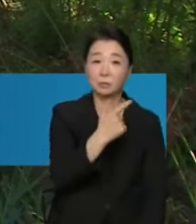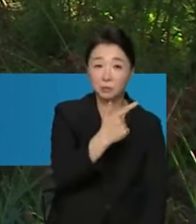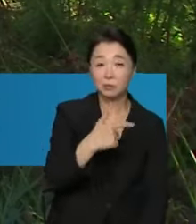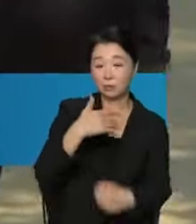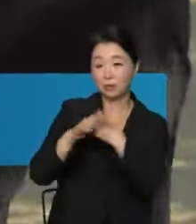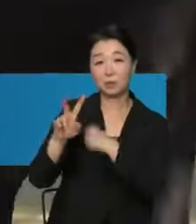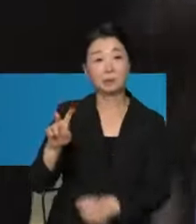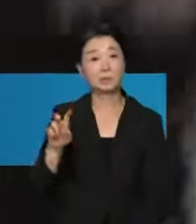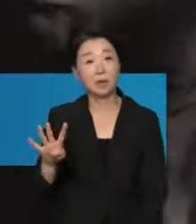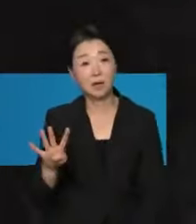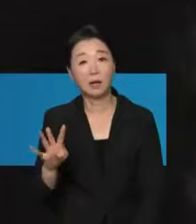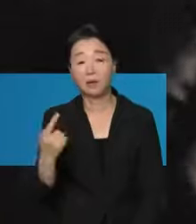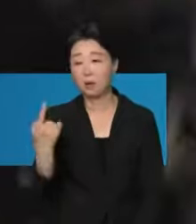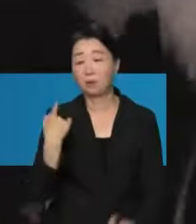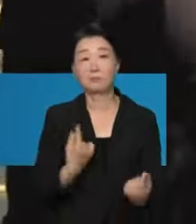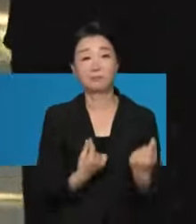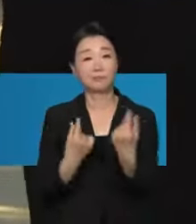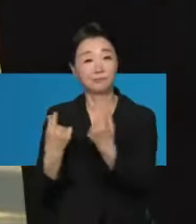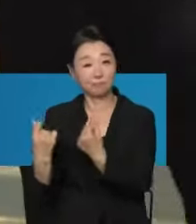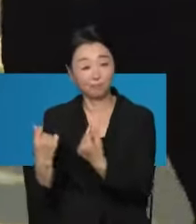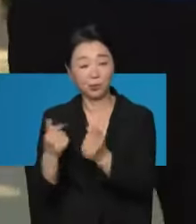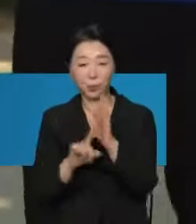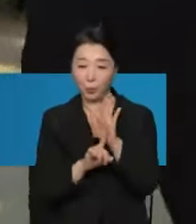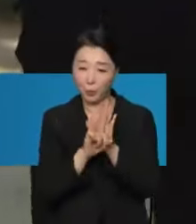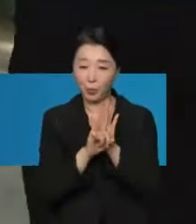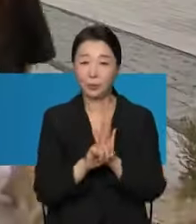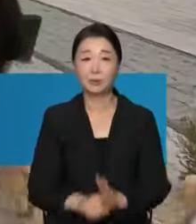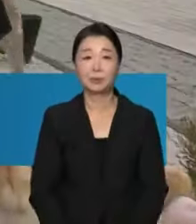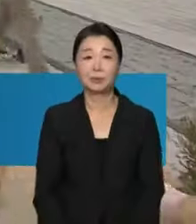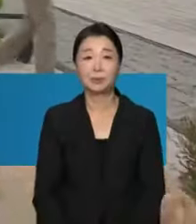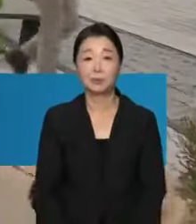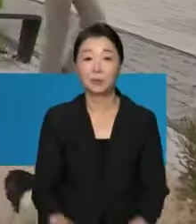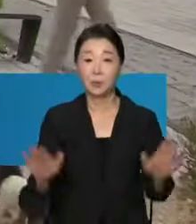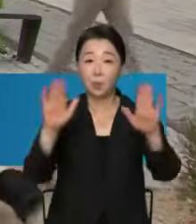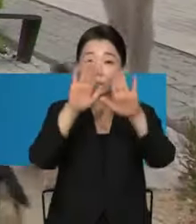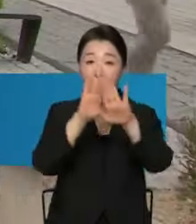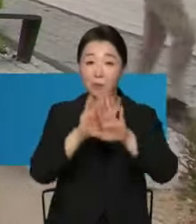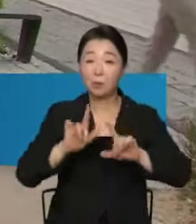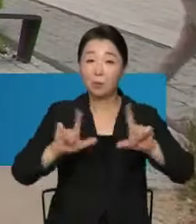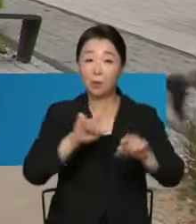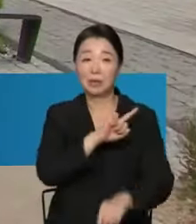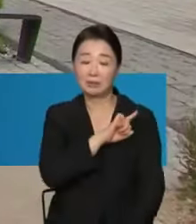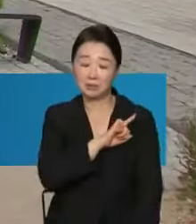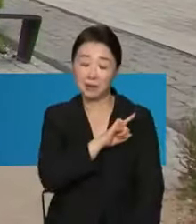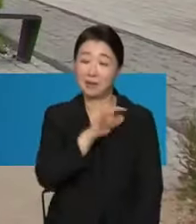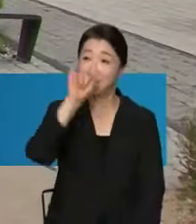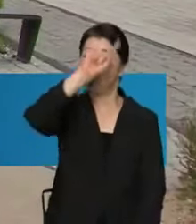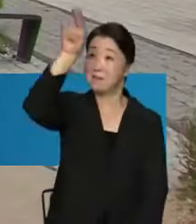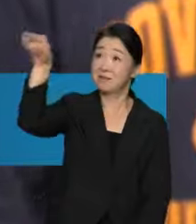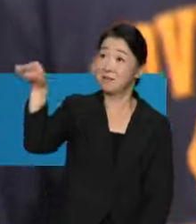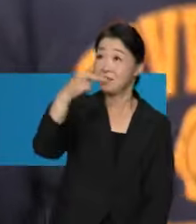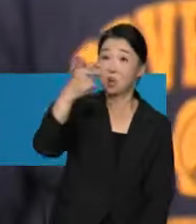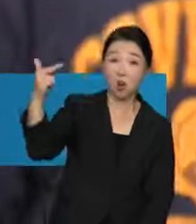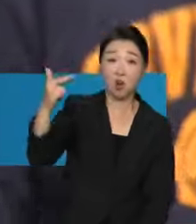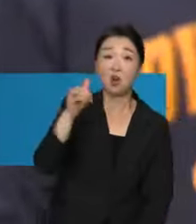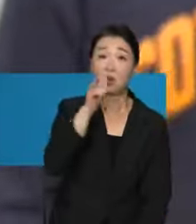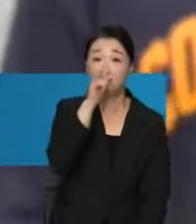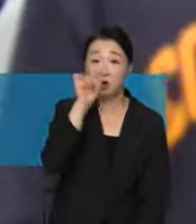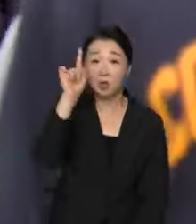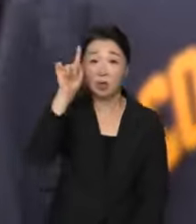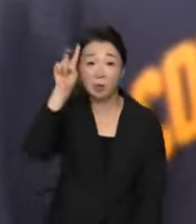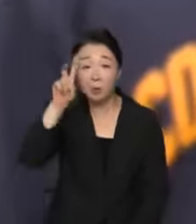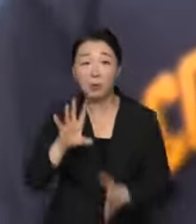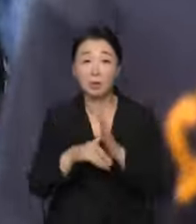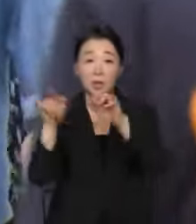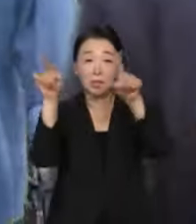26도, 대구 24도 등으로 어제와 비슷하거나 조금 더 오릅니다. 오늘 밤엔 올해 들어 가장 큰 보름달이 뜨고 내일과 모레